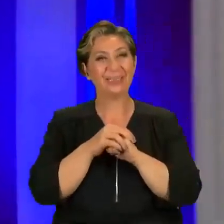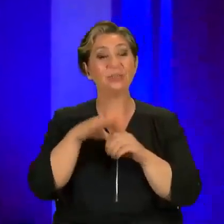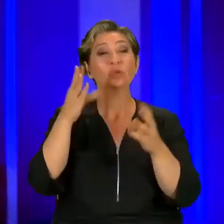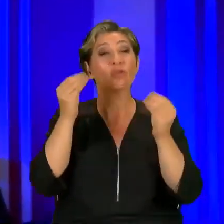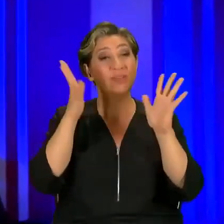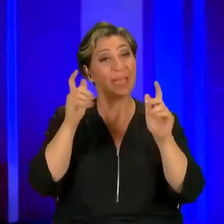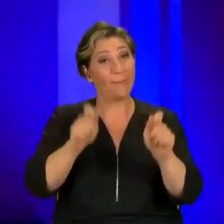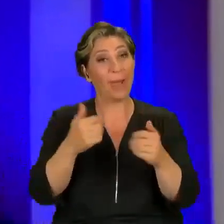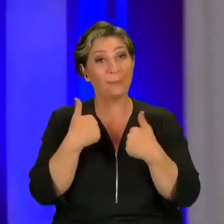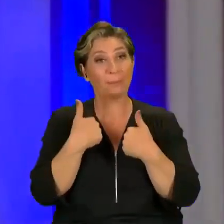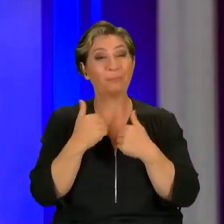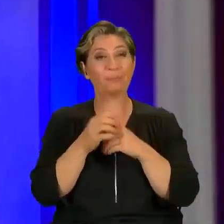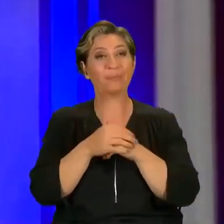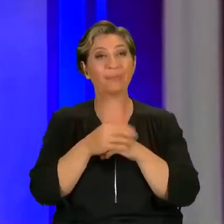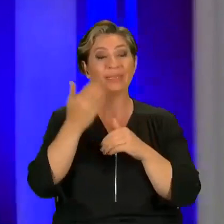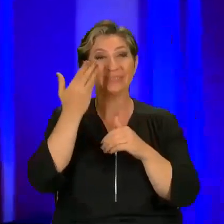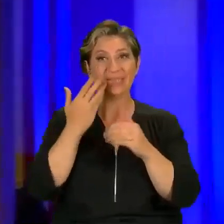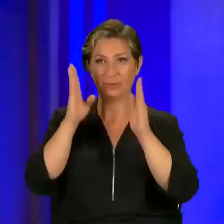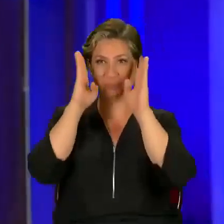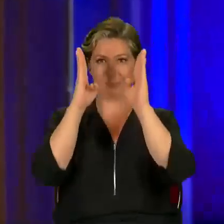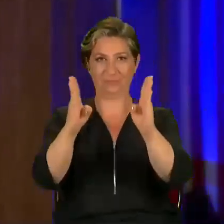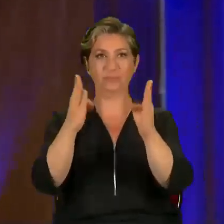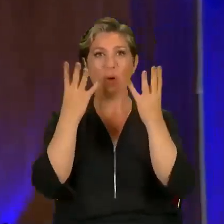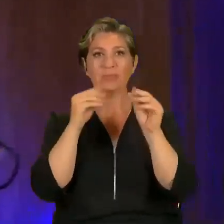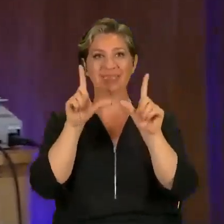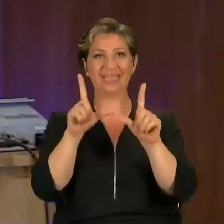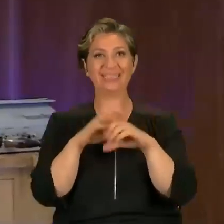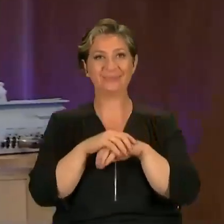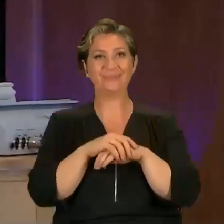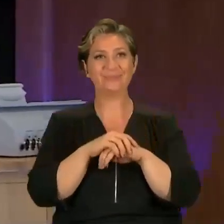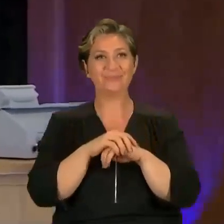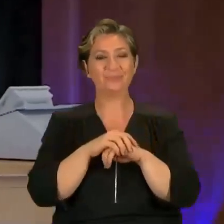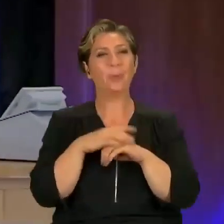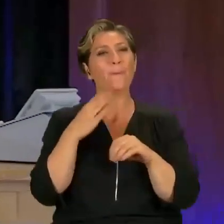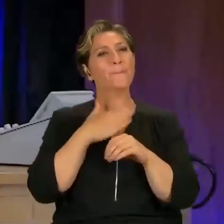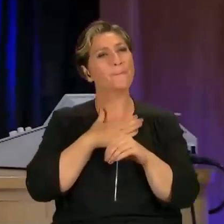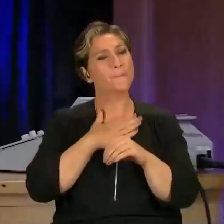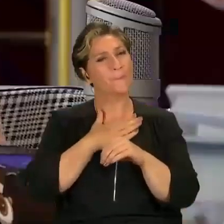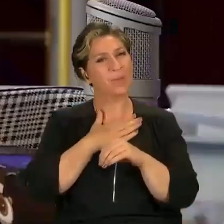yaptığım bir şeydir gerçekten. Yaparsın. Yani seyirciye tam böyle şey duy, yani yüzünüzü gör seyirci. Bana